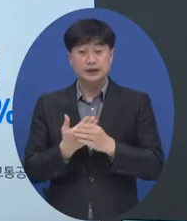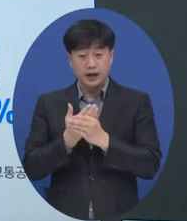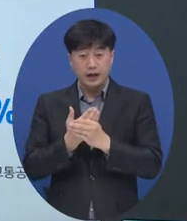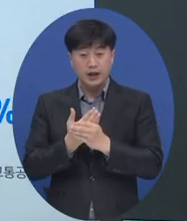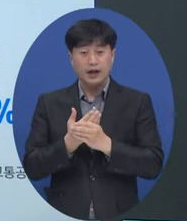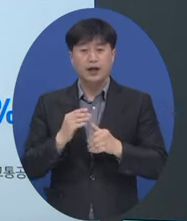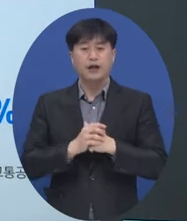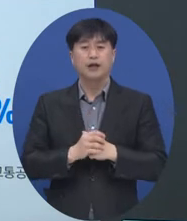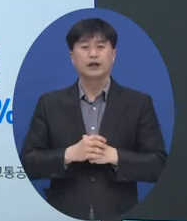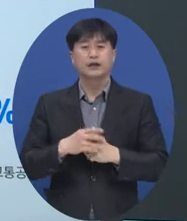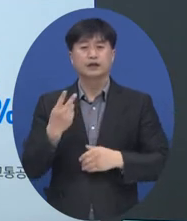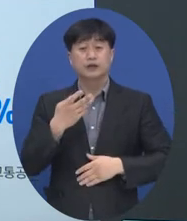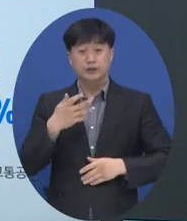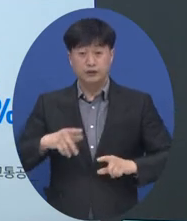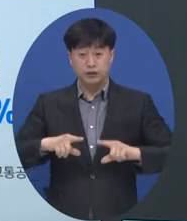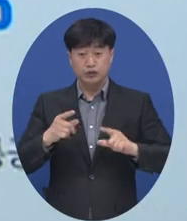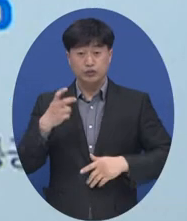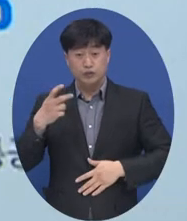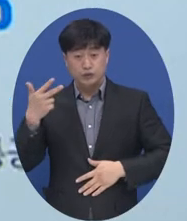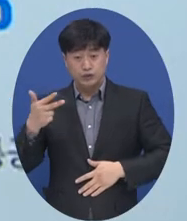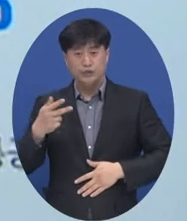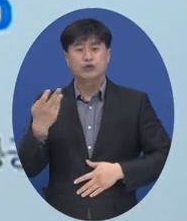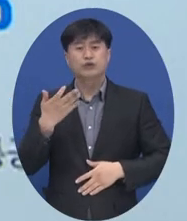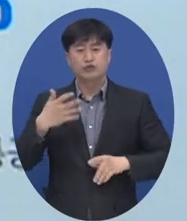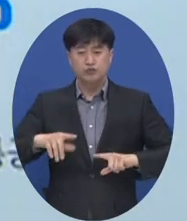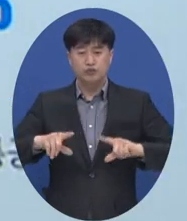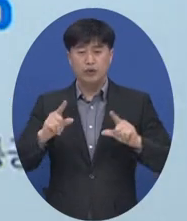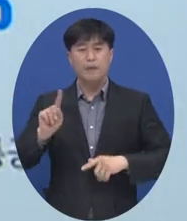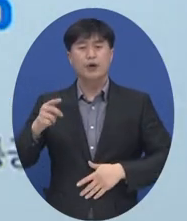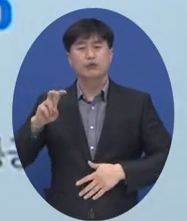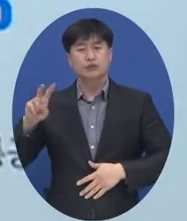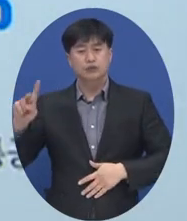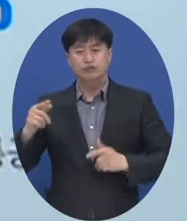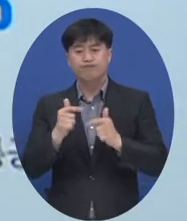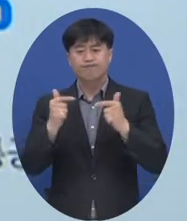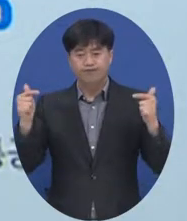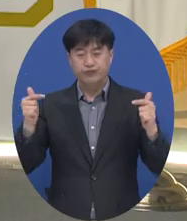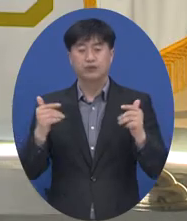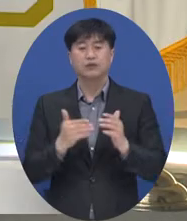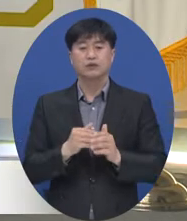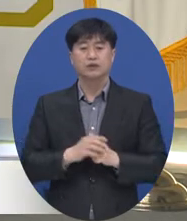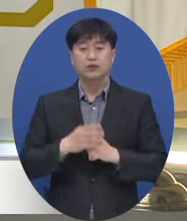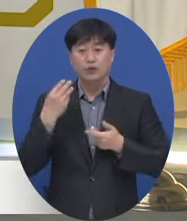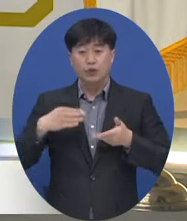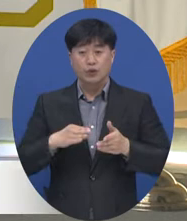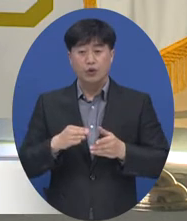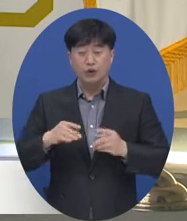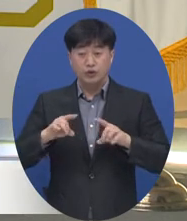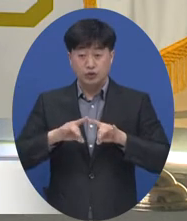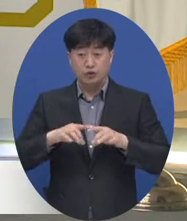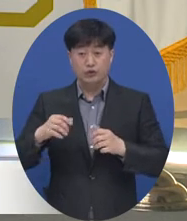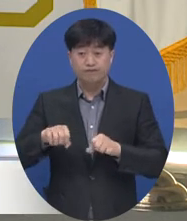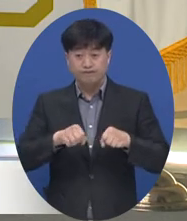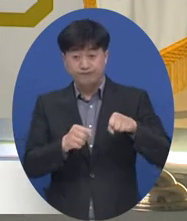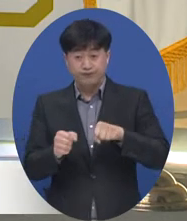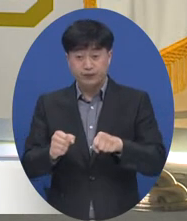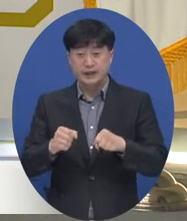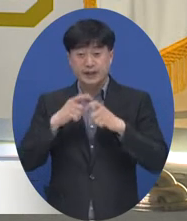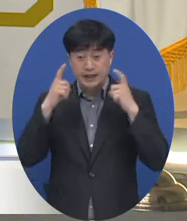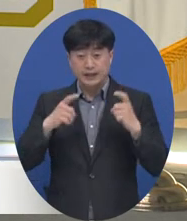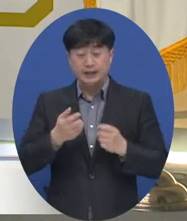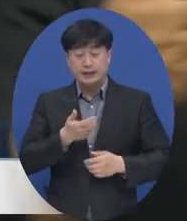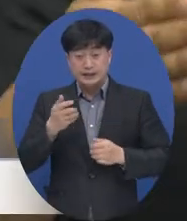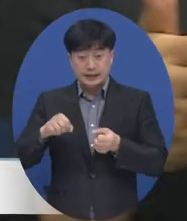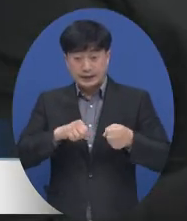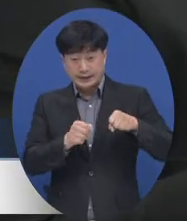2017년 27건 에서 2019년 백 스물 두 권으로 늘었습니다 경도가 전동 킥보드 등 개인형 이동